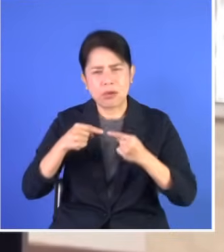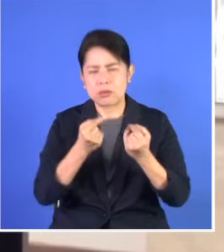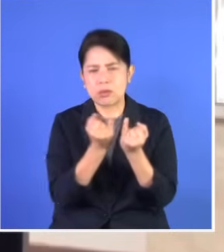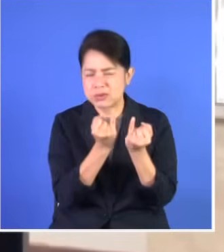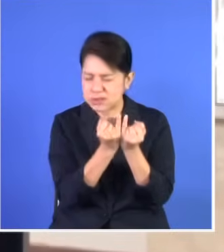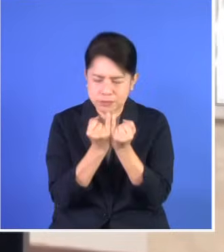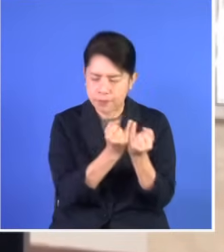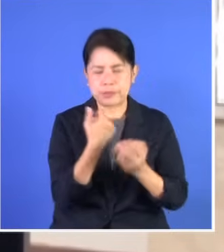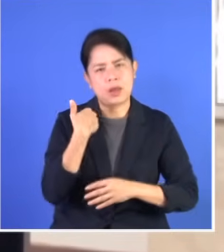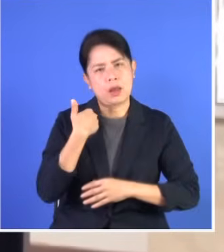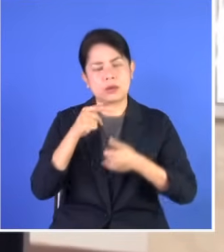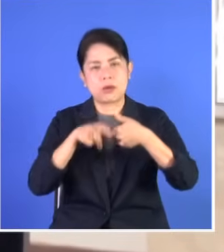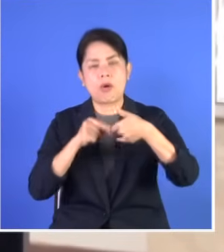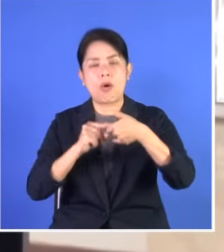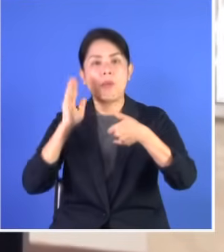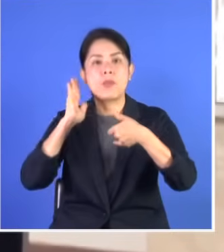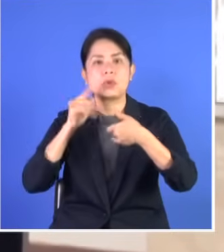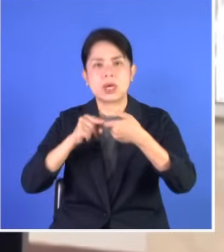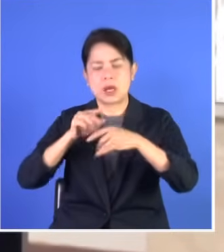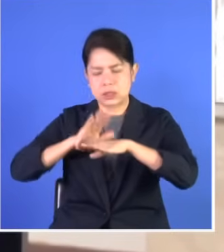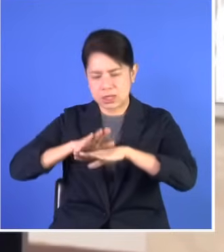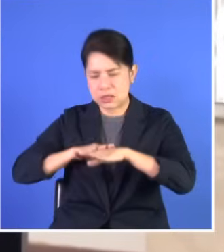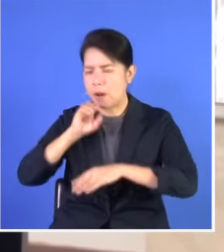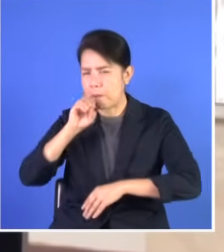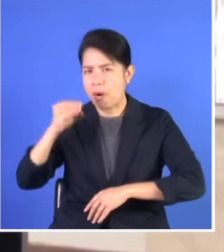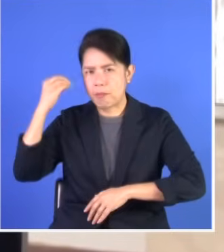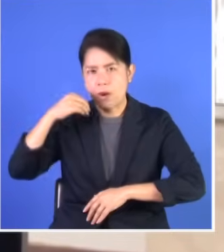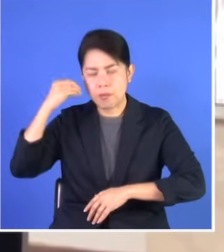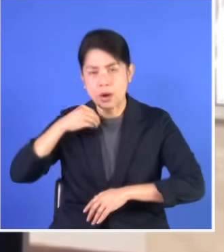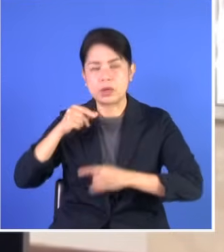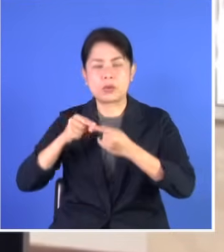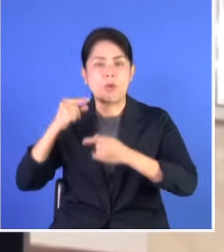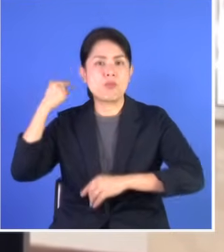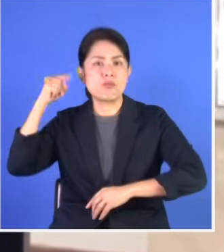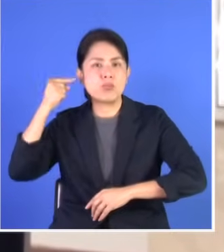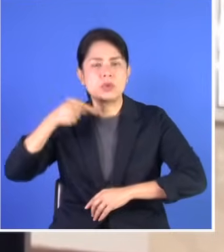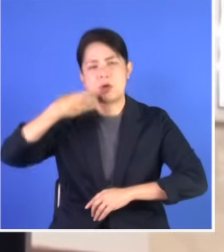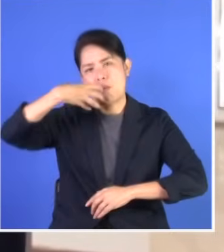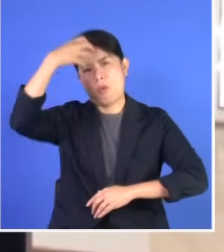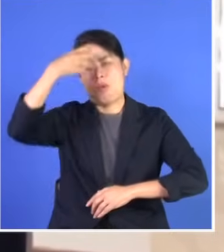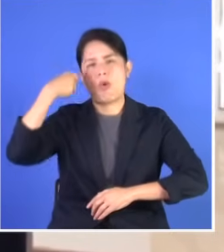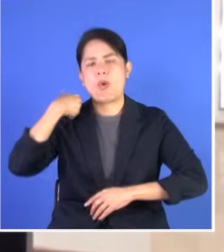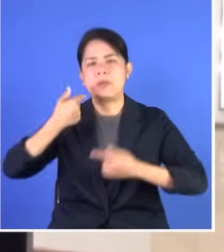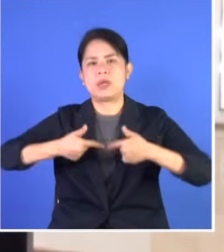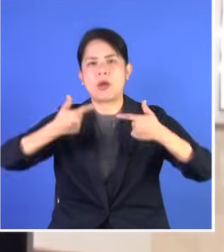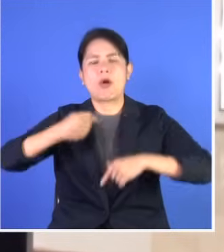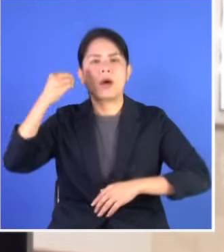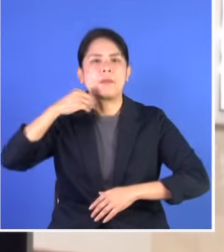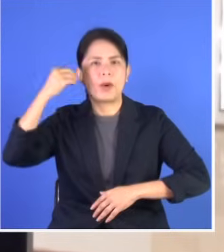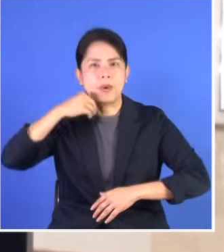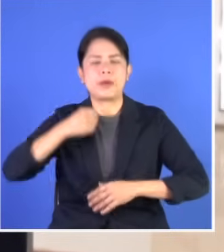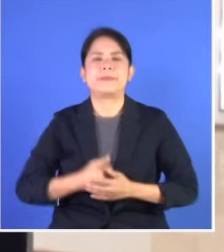นี่เตือนบ่อยๆเนี่ยจนกระทั่งมีปัญหาทะเลาะเบาะแว้งกันนะฮะก็เลยให้ผู้เป็นเมียกับน้องบลูเนี่ยไปอยู่ที่บ้านแม่ยาย